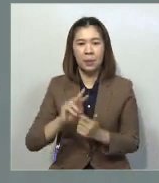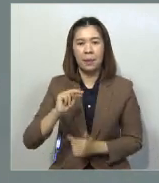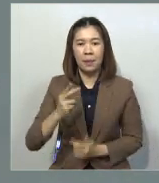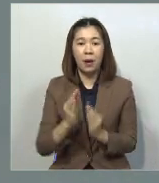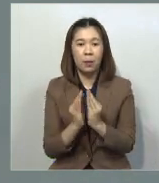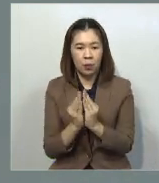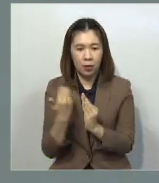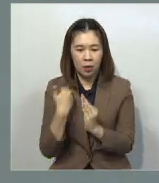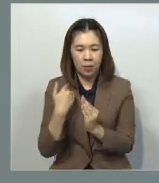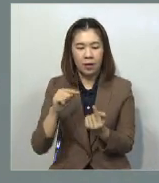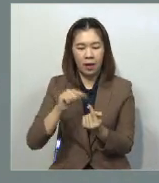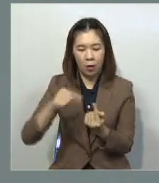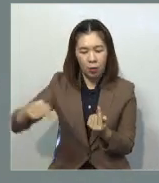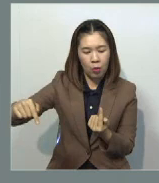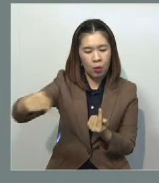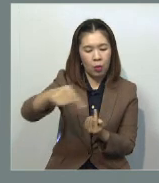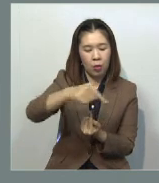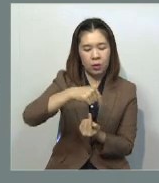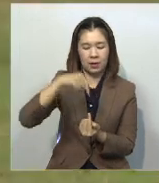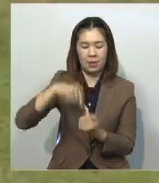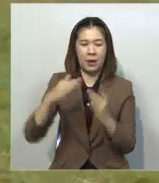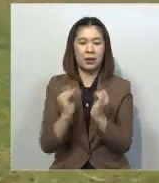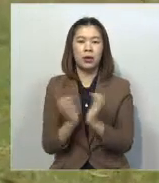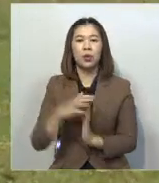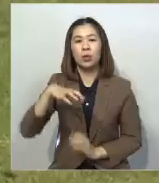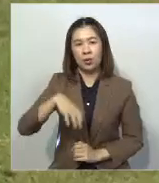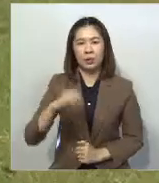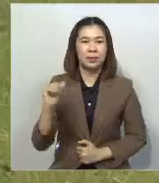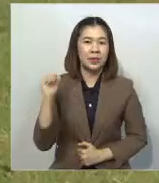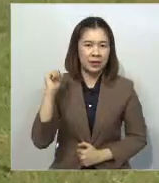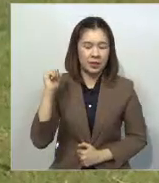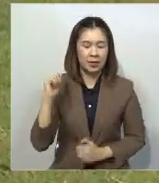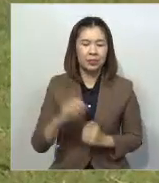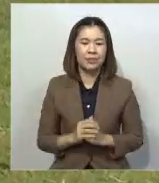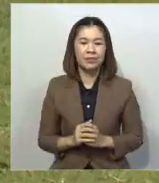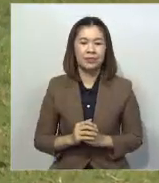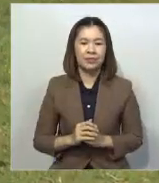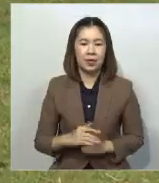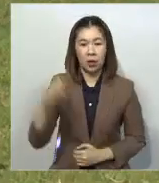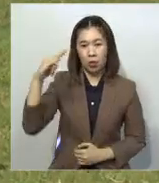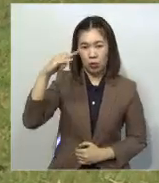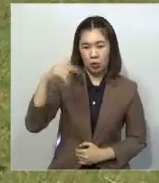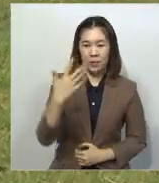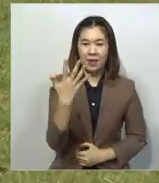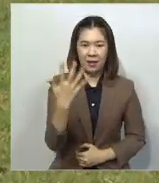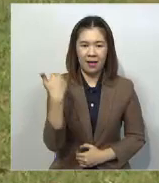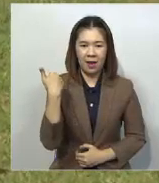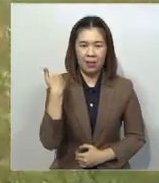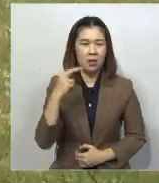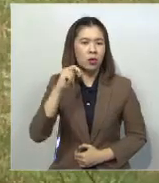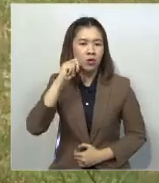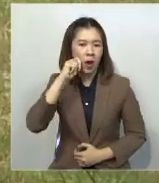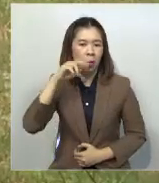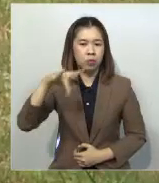มาที่บริเวณวัดพระศรีมหาธาตุวรมหาวิหารบางเขนซึ่งโดรนแต่ละตัวทั้งสิ้นจำนวน5ตัวสามารถบรรจุน้ำ